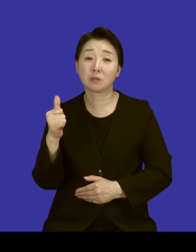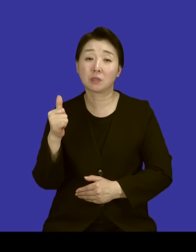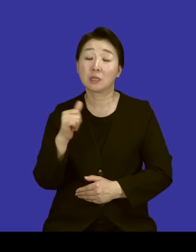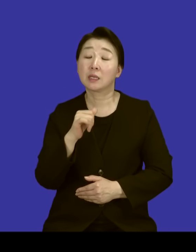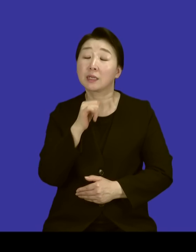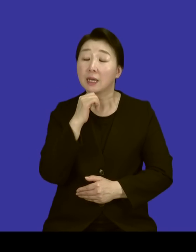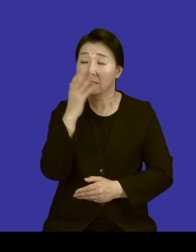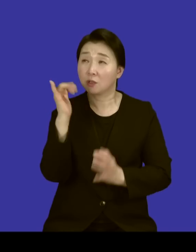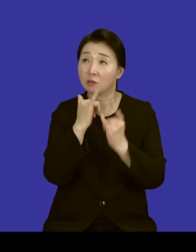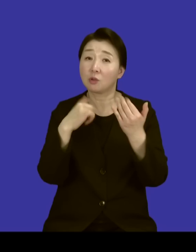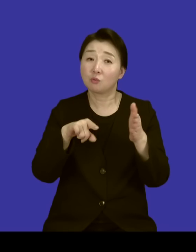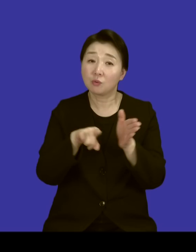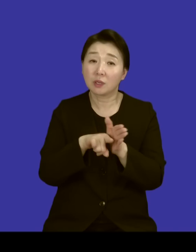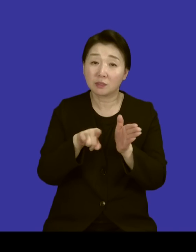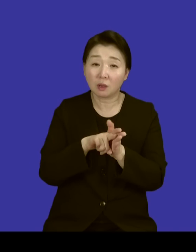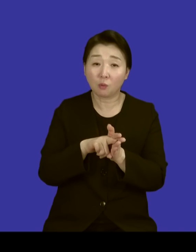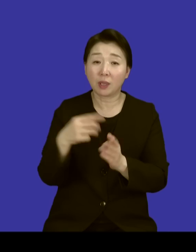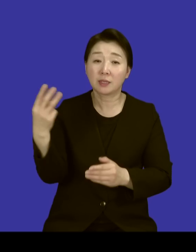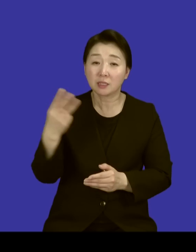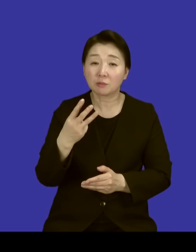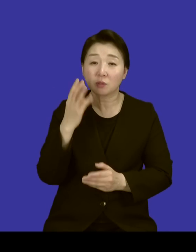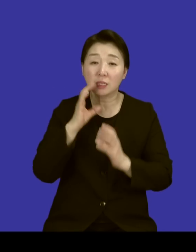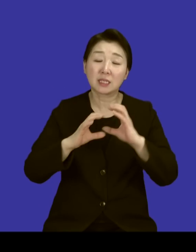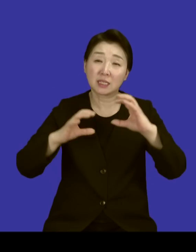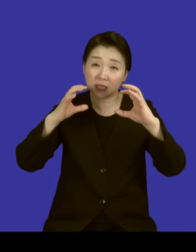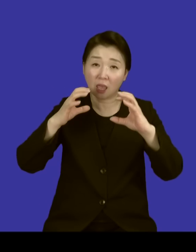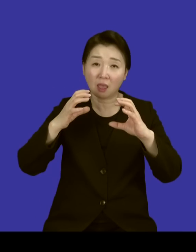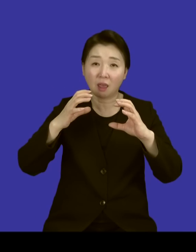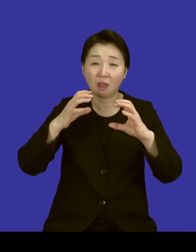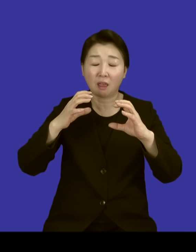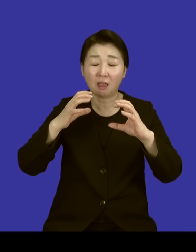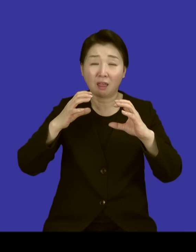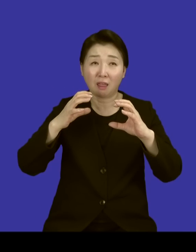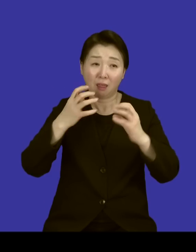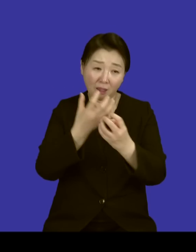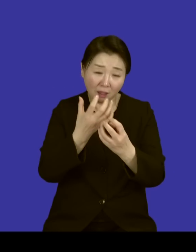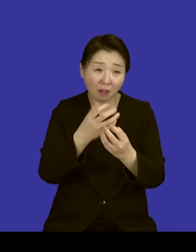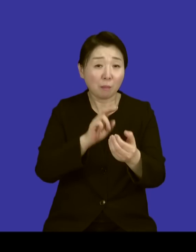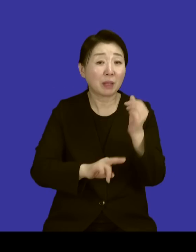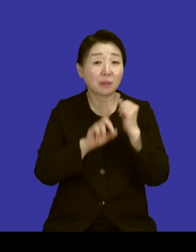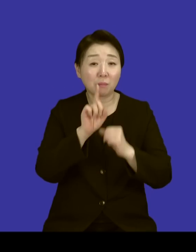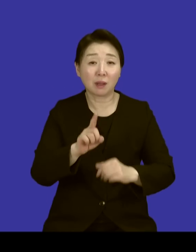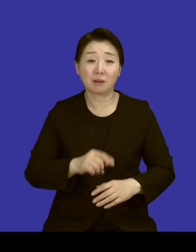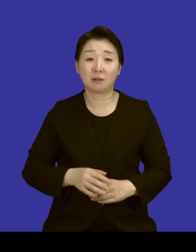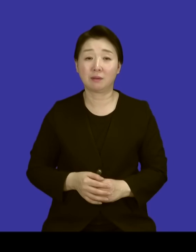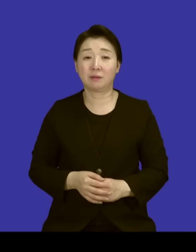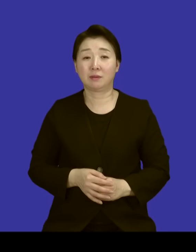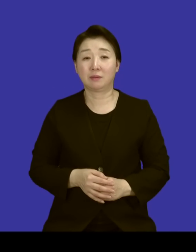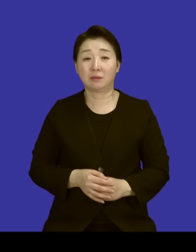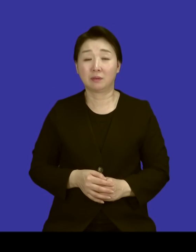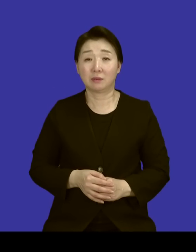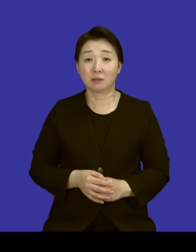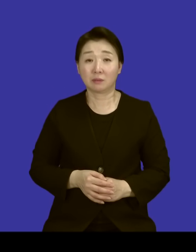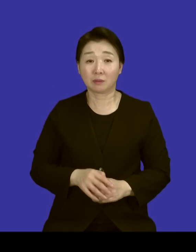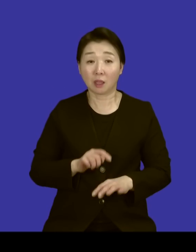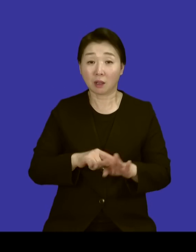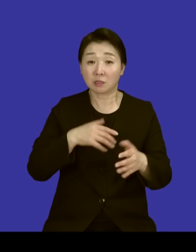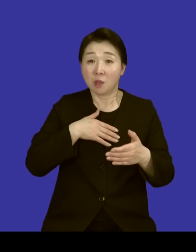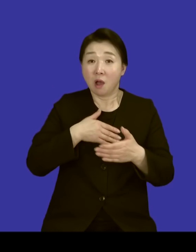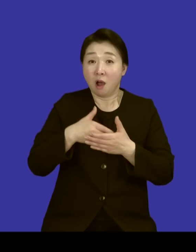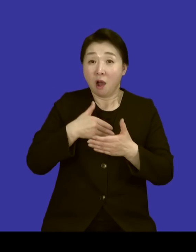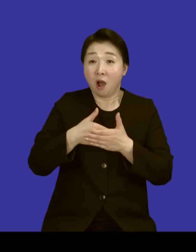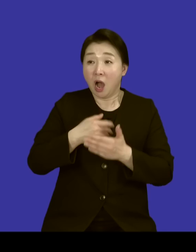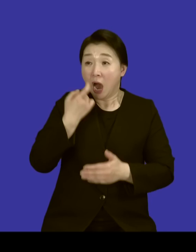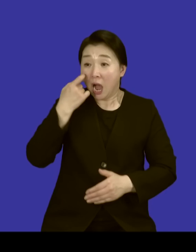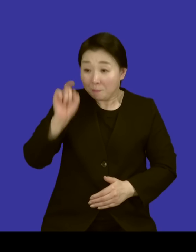가난한 청년들을 위해서 3,000원짜리 찌개를 판다는 기사가 탁 오는 거예요. 네. 순간 가슴이 쿵.